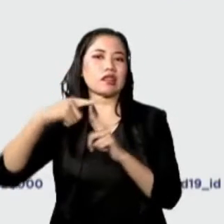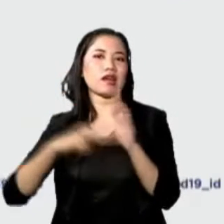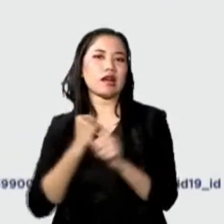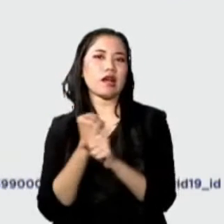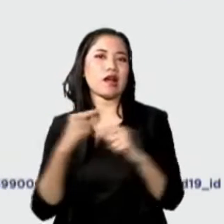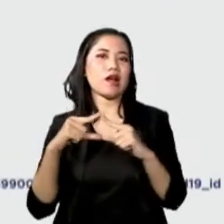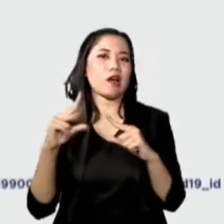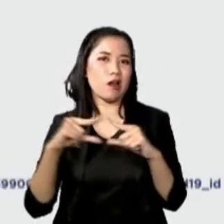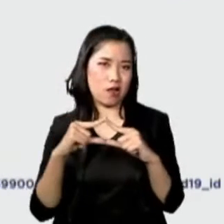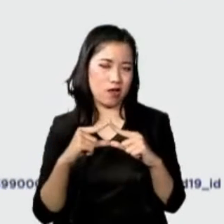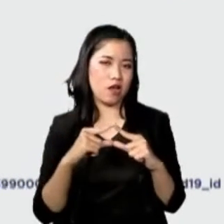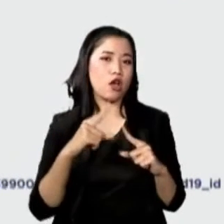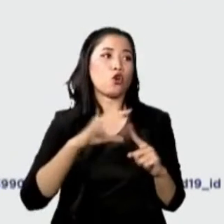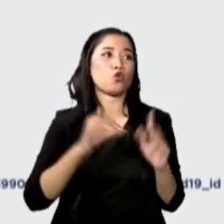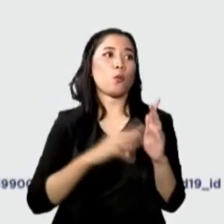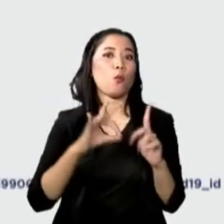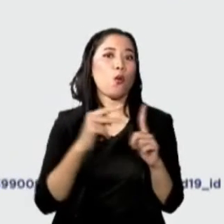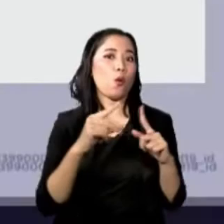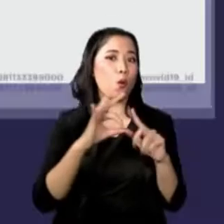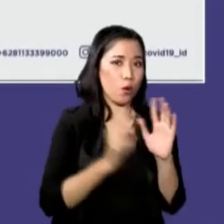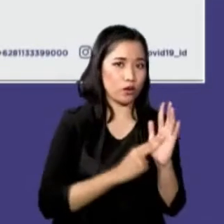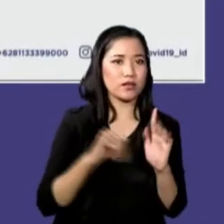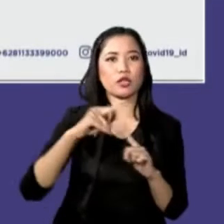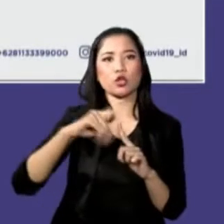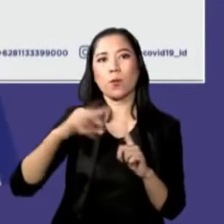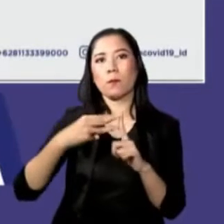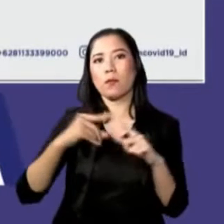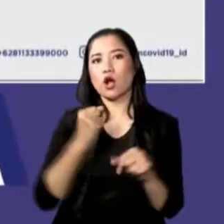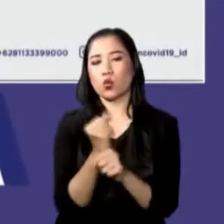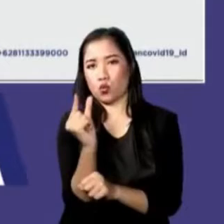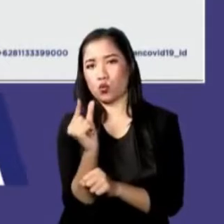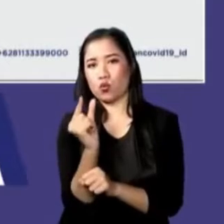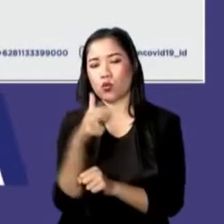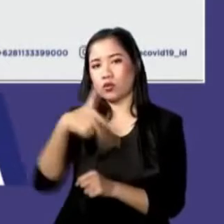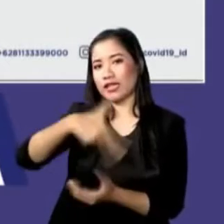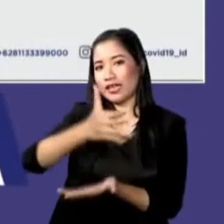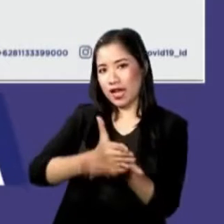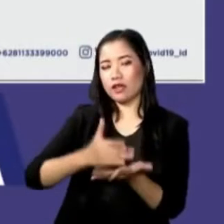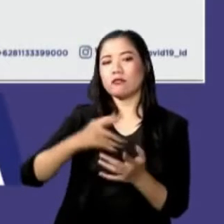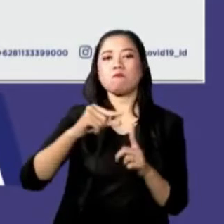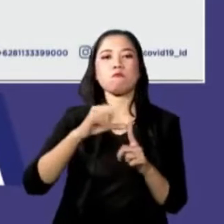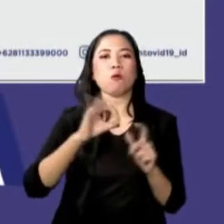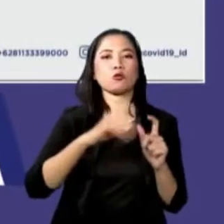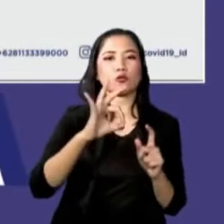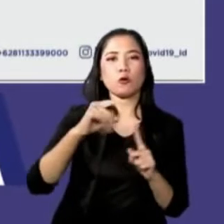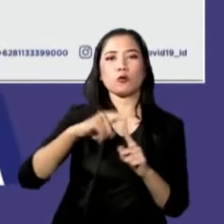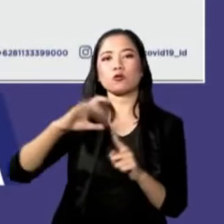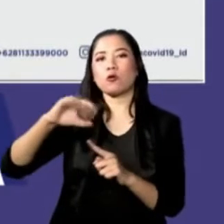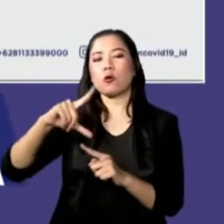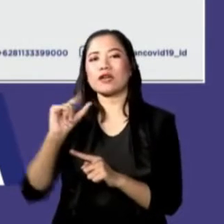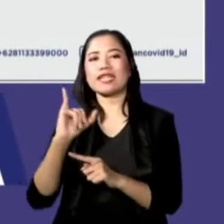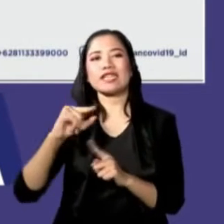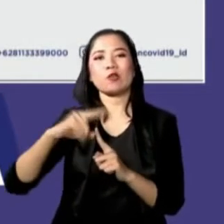dan Kota Mobagu. Dari Sulawesi Tengah yaitu Poso, Toli-Toli, Tojo